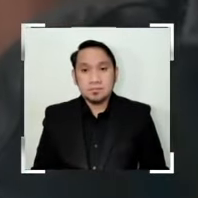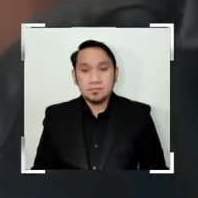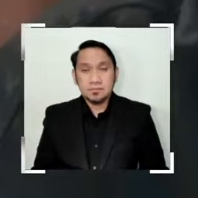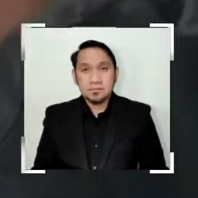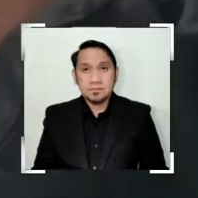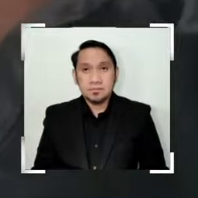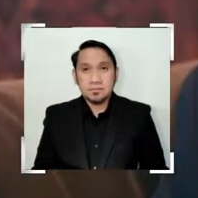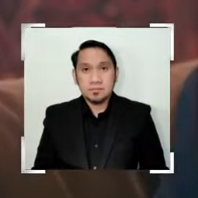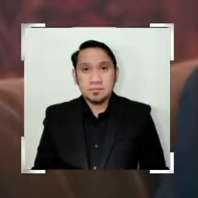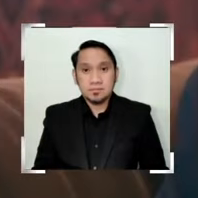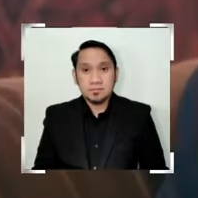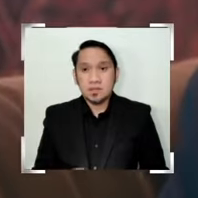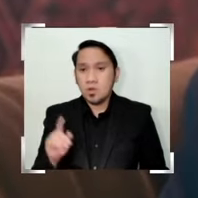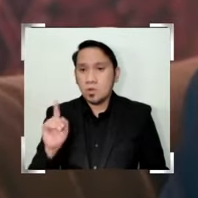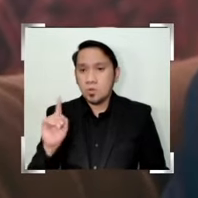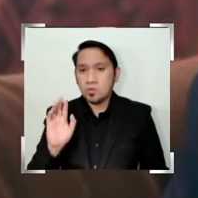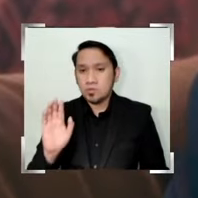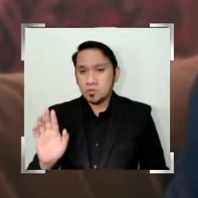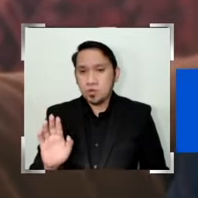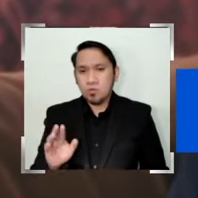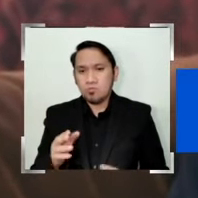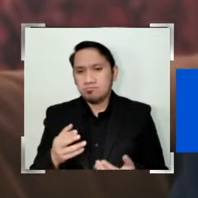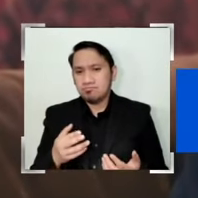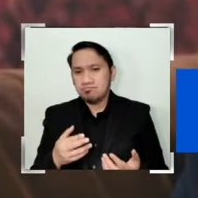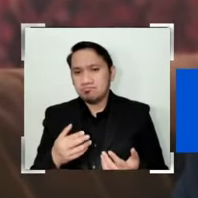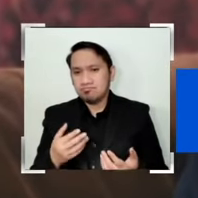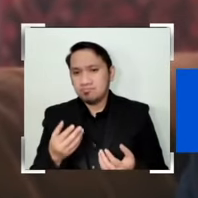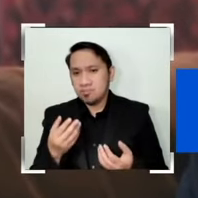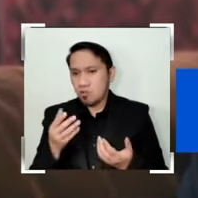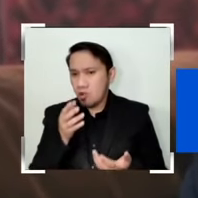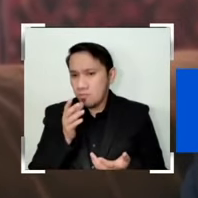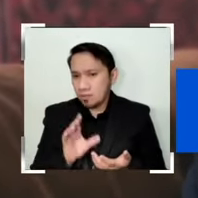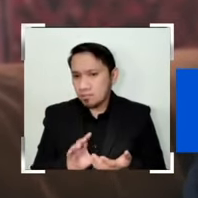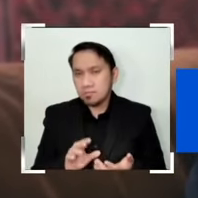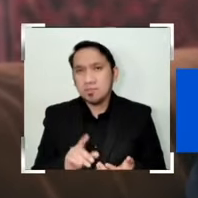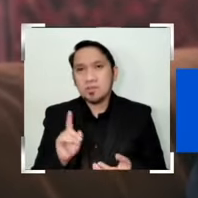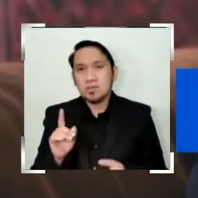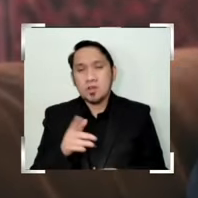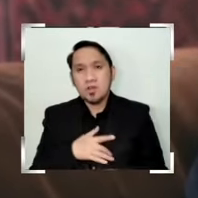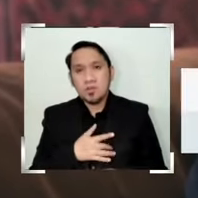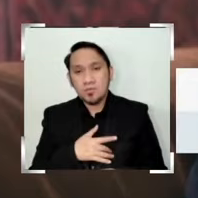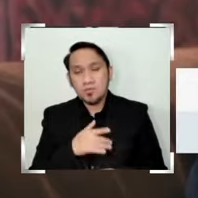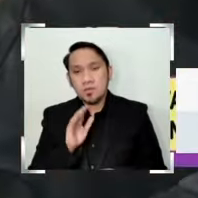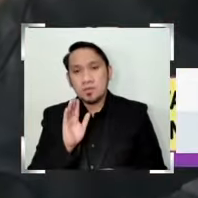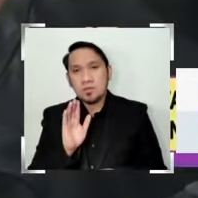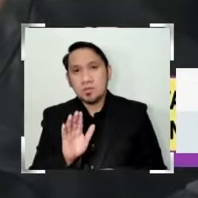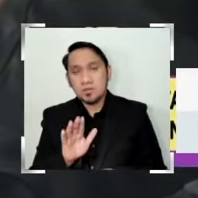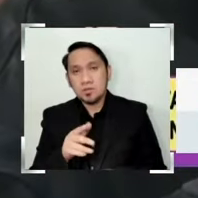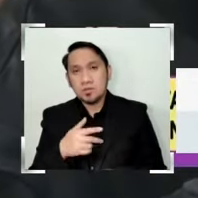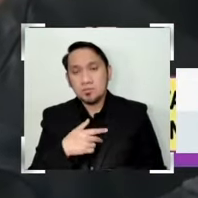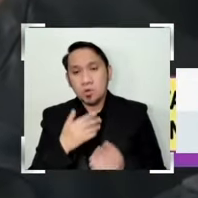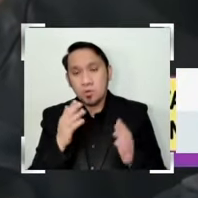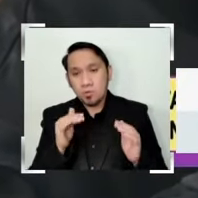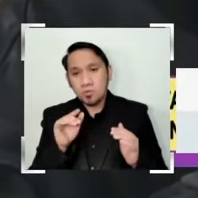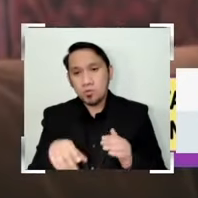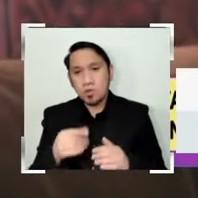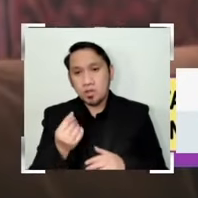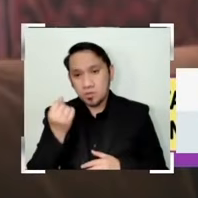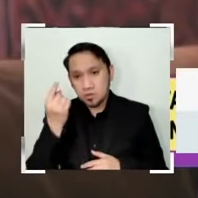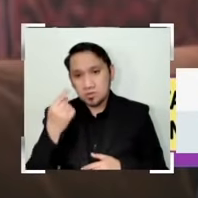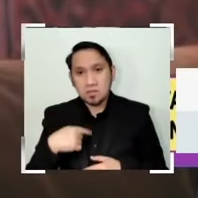What was your reaction? Nahurt ako kasi feeling ko of all people, ikaw yung makakaintindi. Parang I